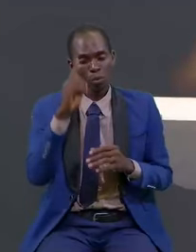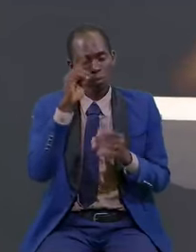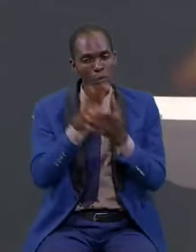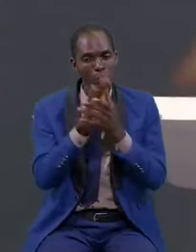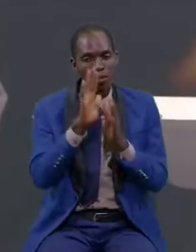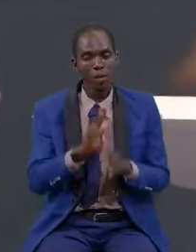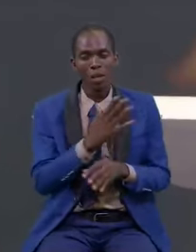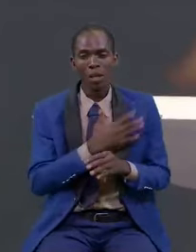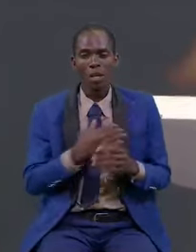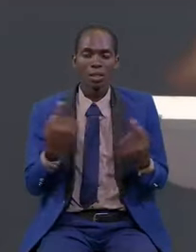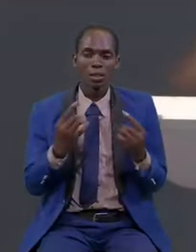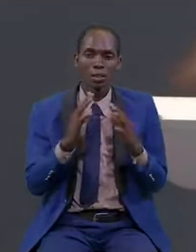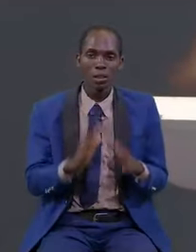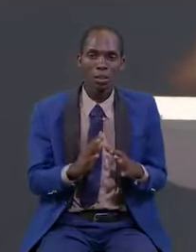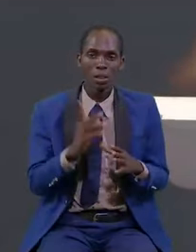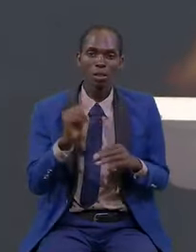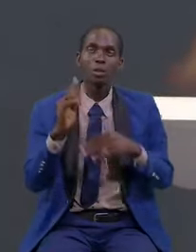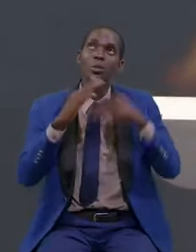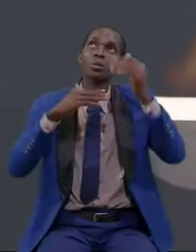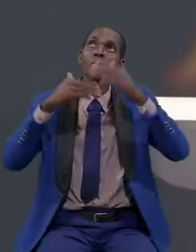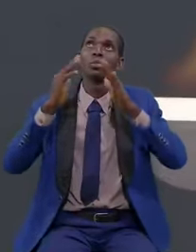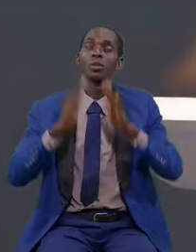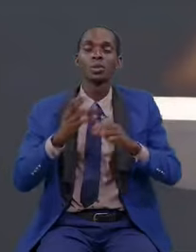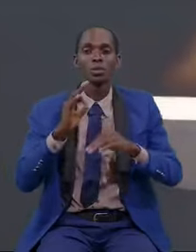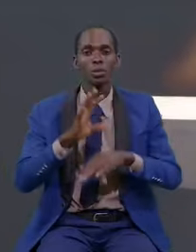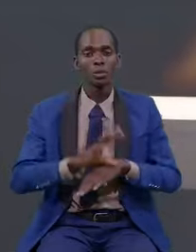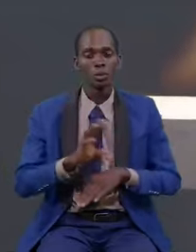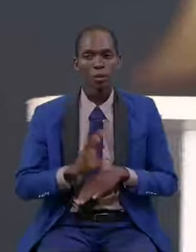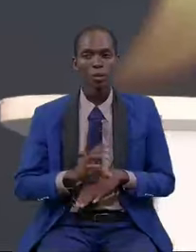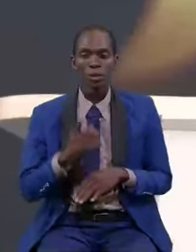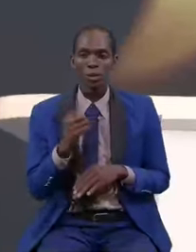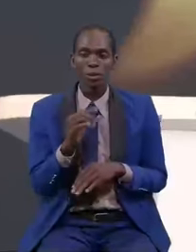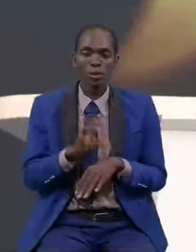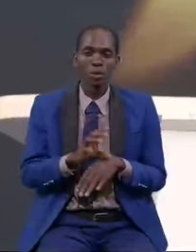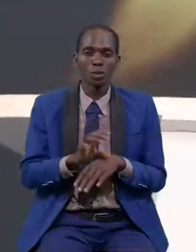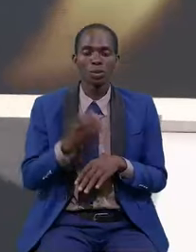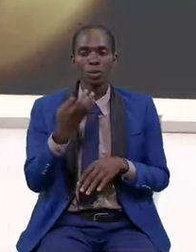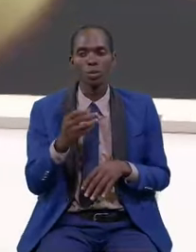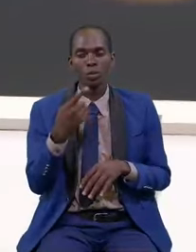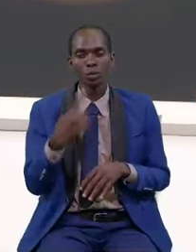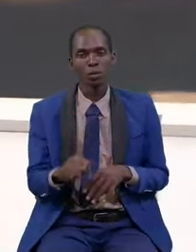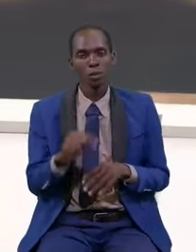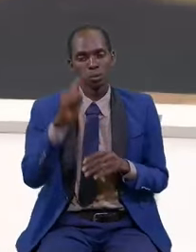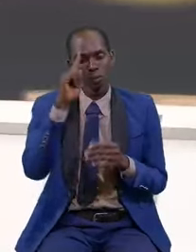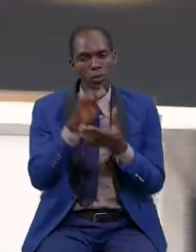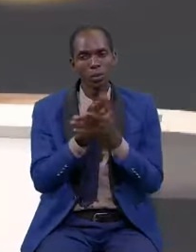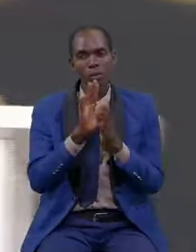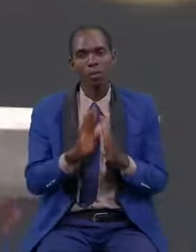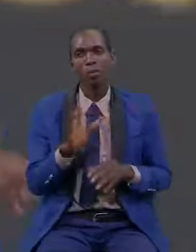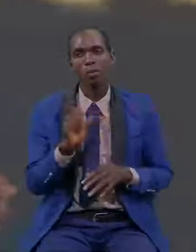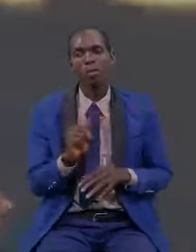bâtisseur de l'Église, le sanctuaire des saints, et puis